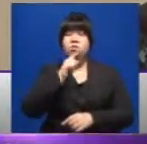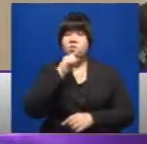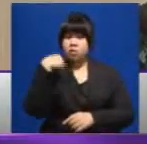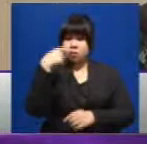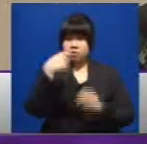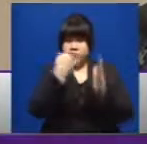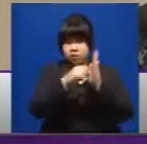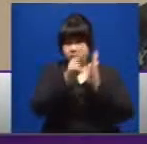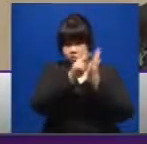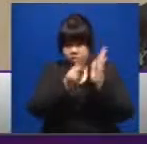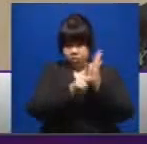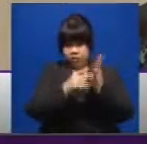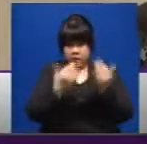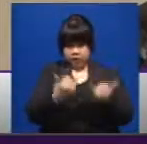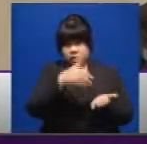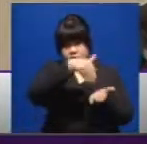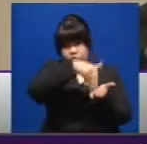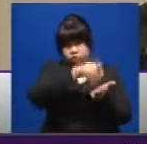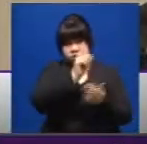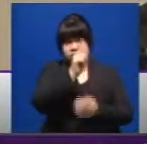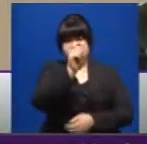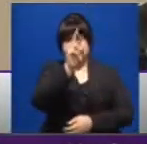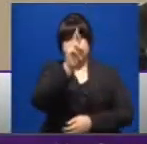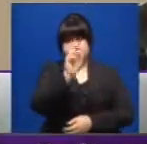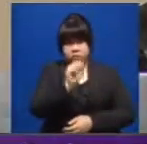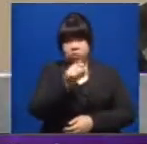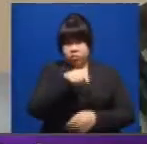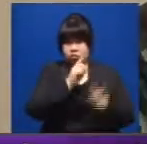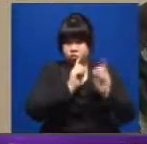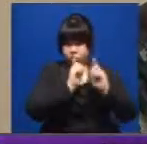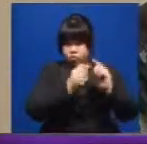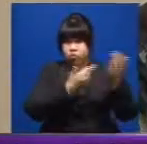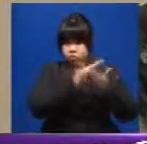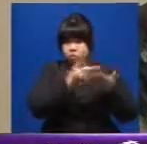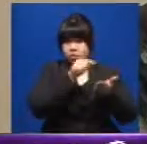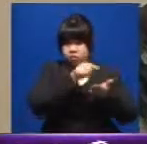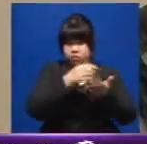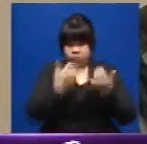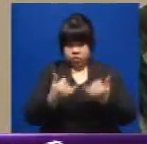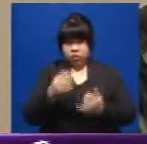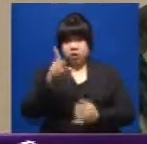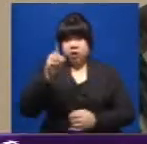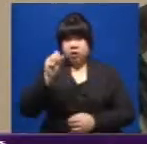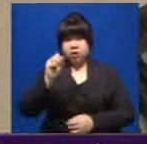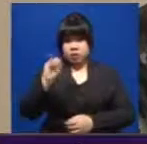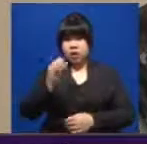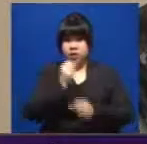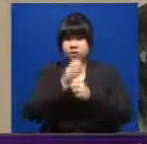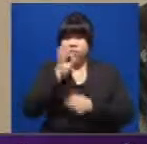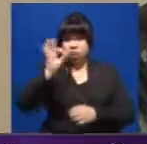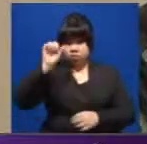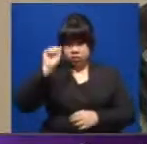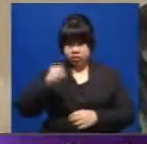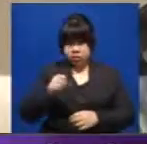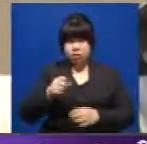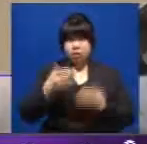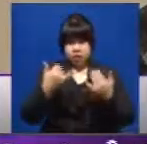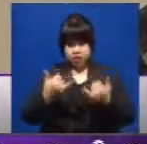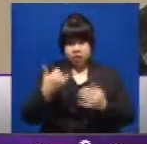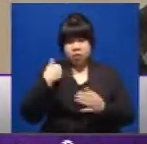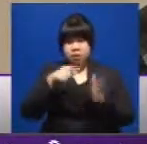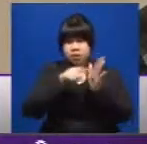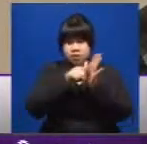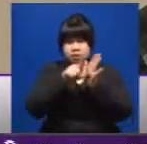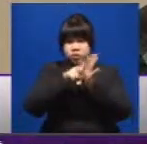วันนี้ก็สสก็เอาเรื่องนี้ไปคุยกันเห็นได้ที่ดีดีใจก็กำลังจะดำเนินคดีไม่เหรอก็กบฏครั้งที่5ครั้งที่6